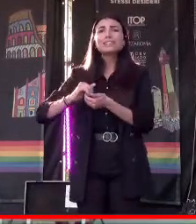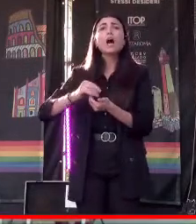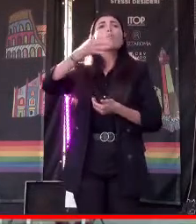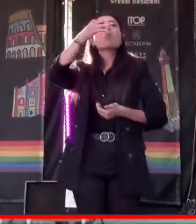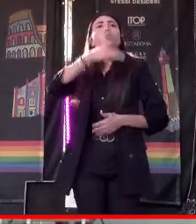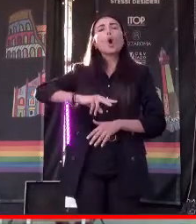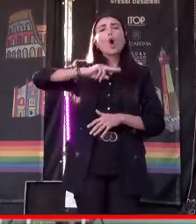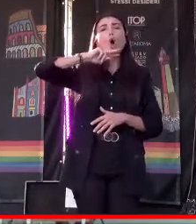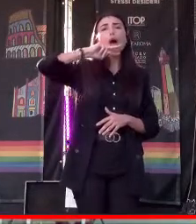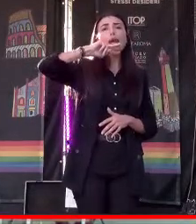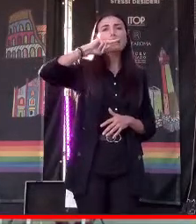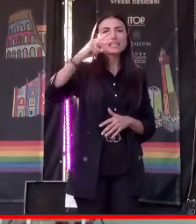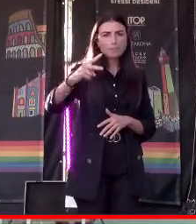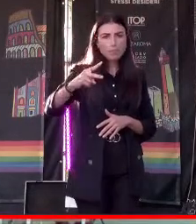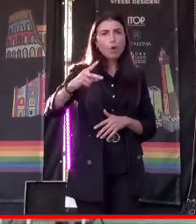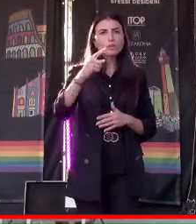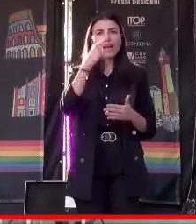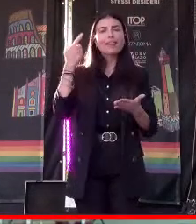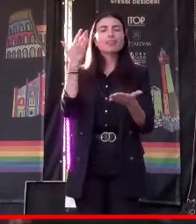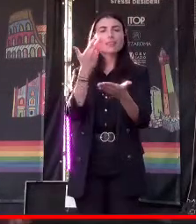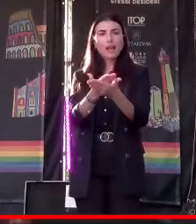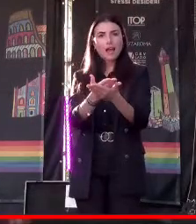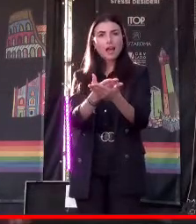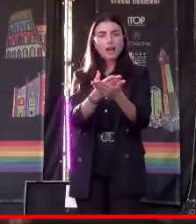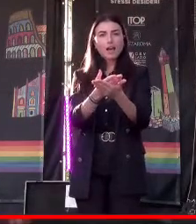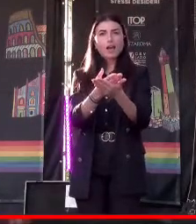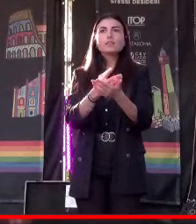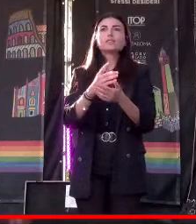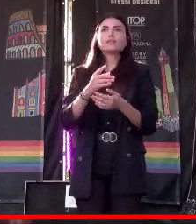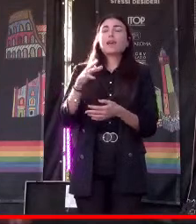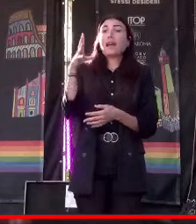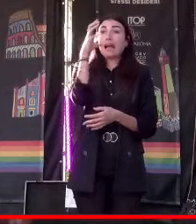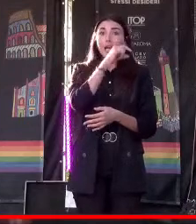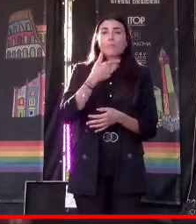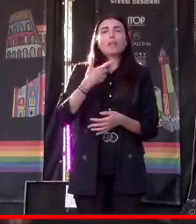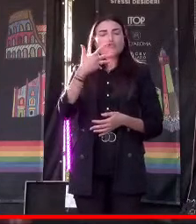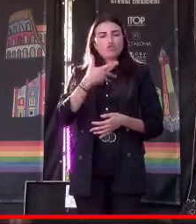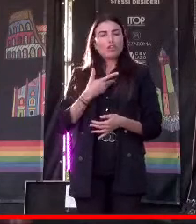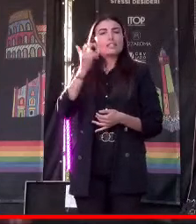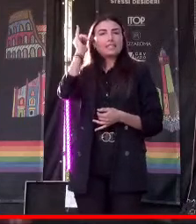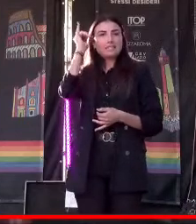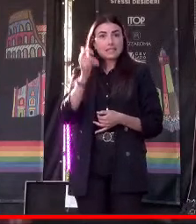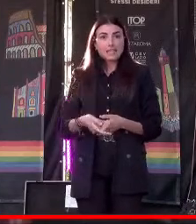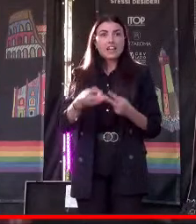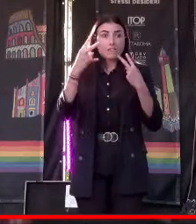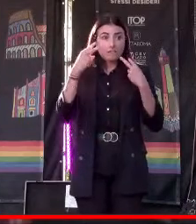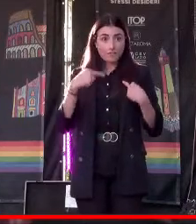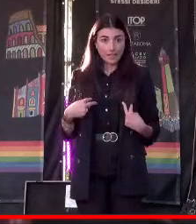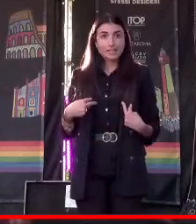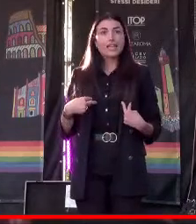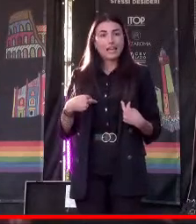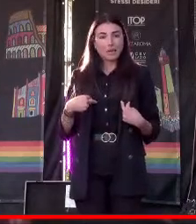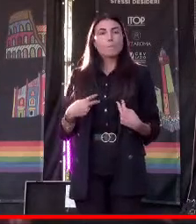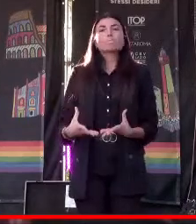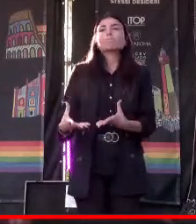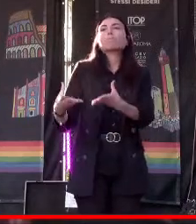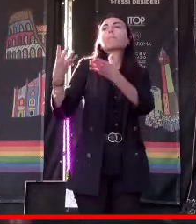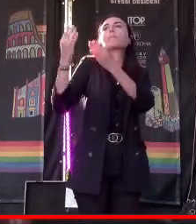di comprendere il bisogno, di capire che non esistono vite, non possono esistere vite che necessitano solo appunto una presa in